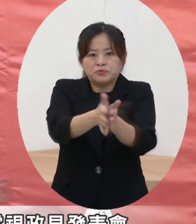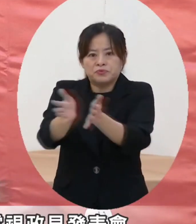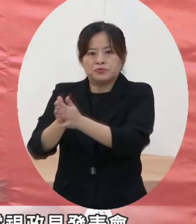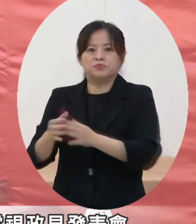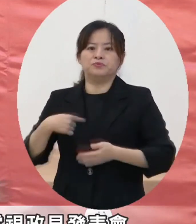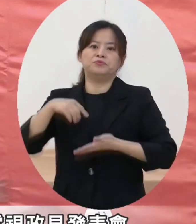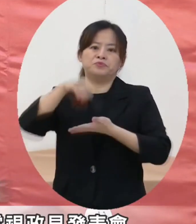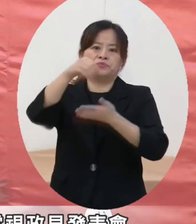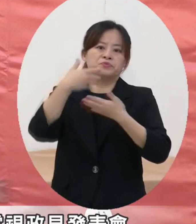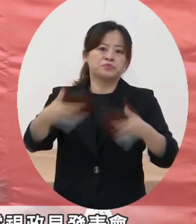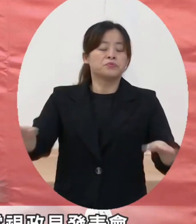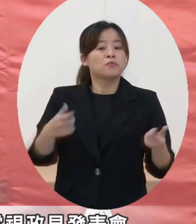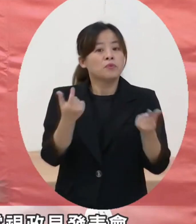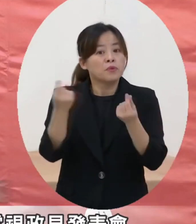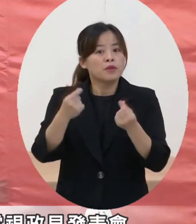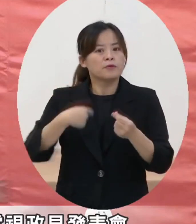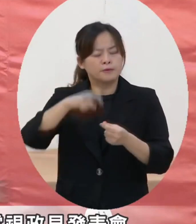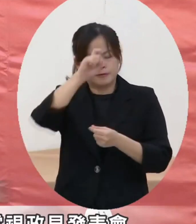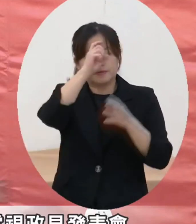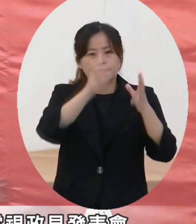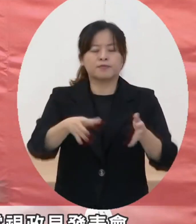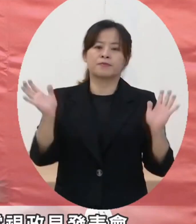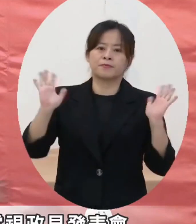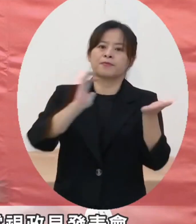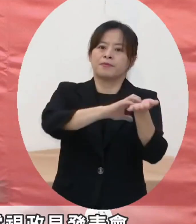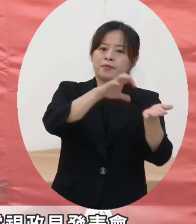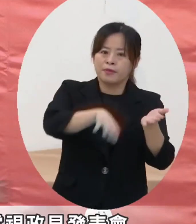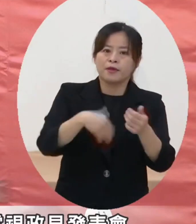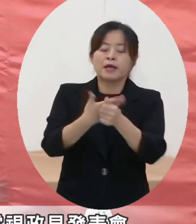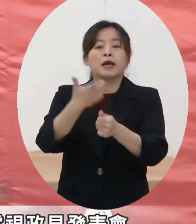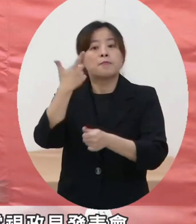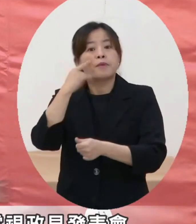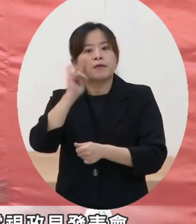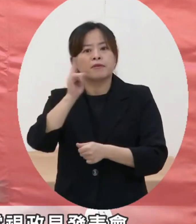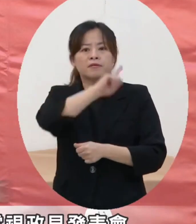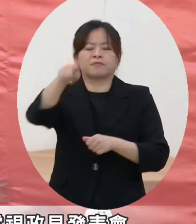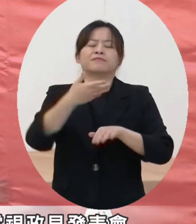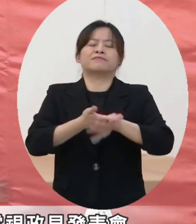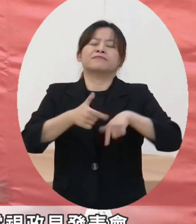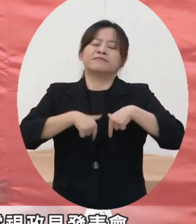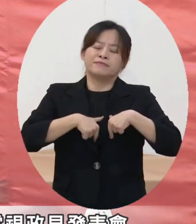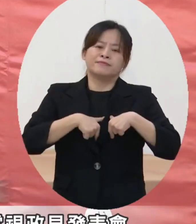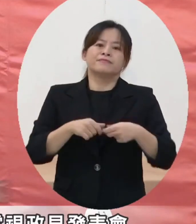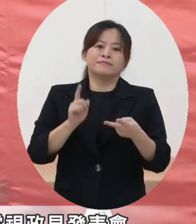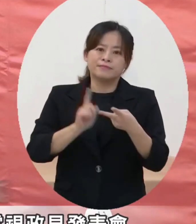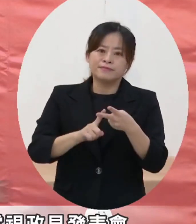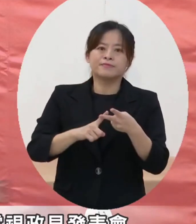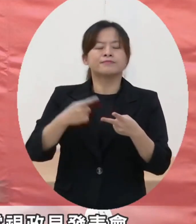的政见，包括我们要设立儿童医院，让爸爸妈妈更安心，以及